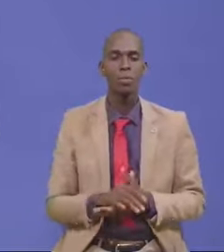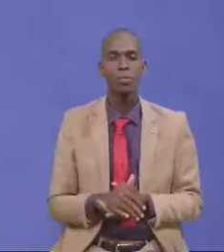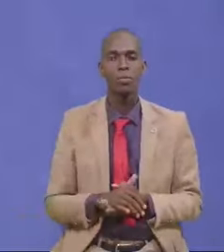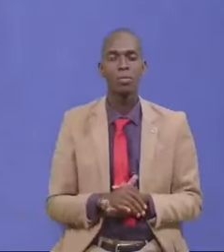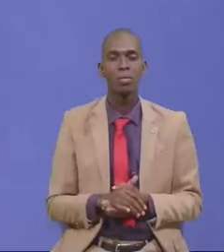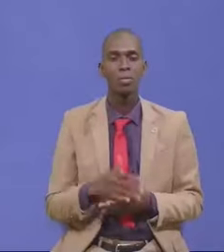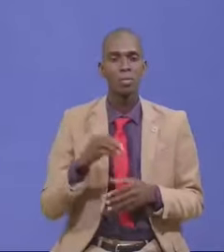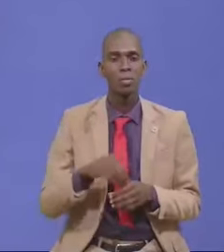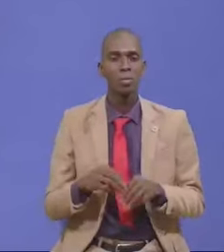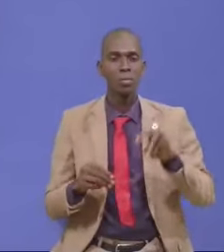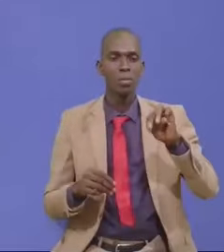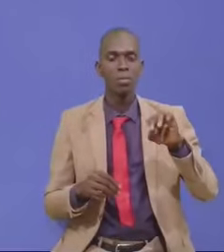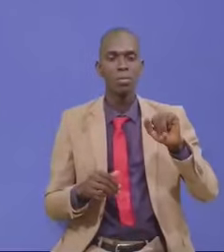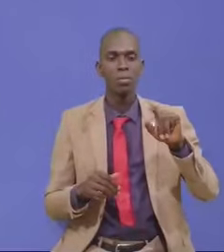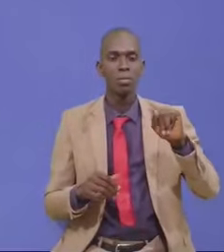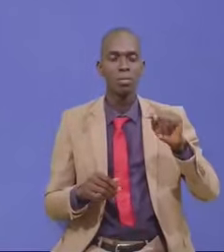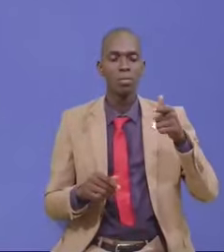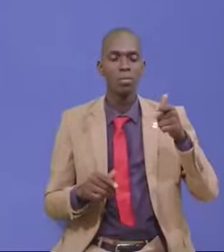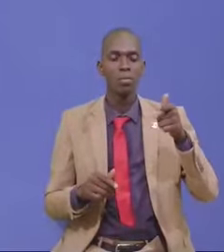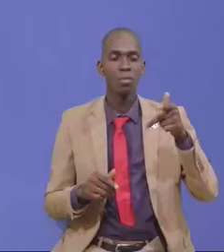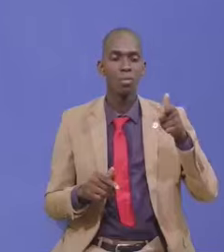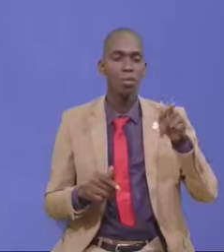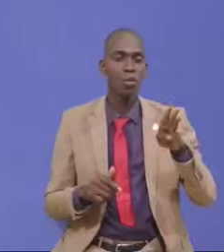Matthieu 24, 35.